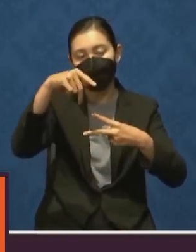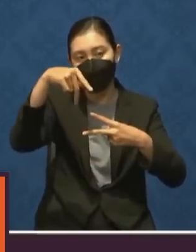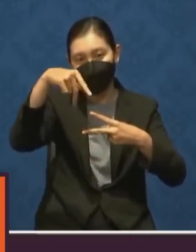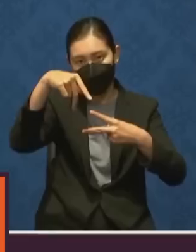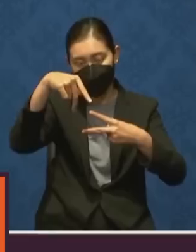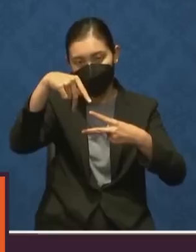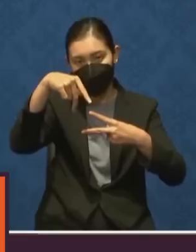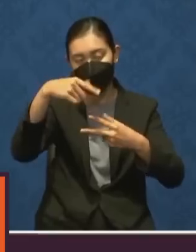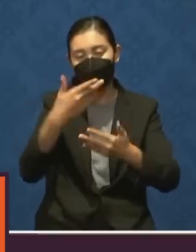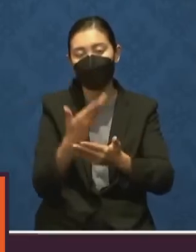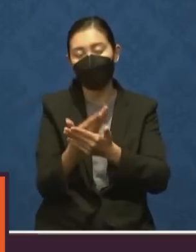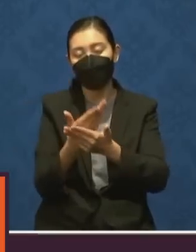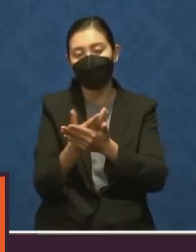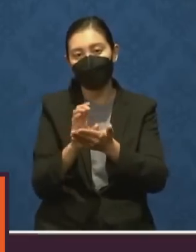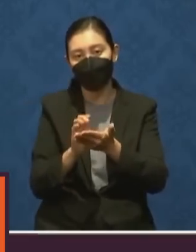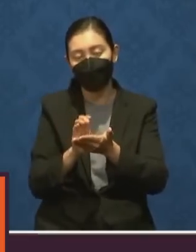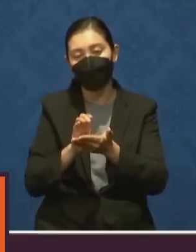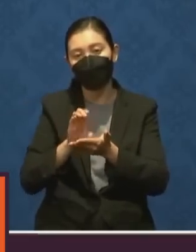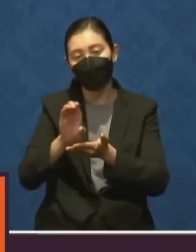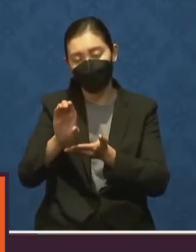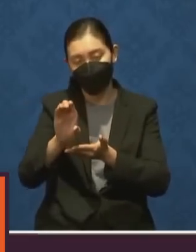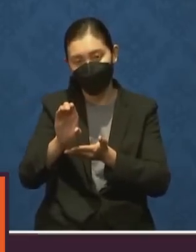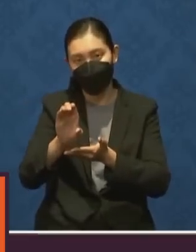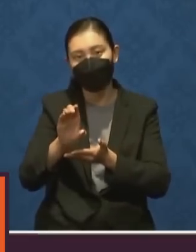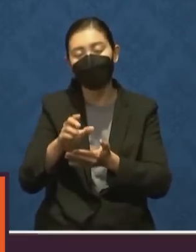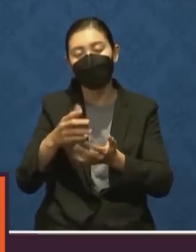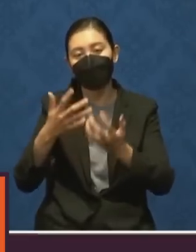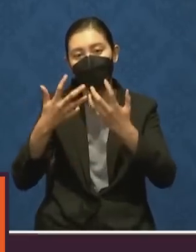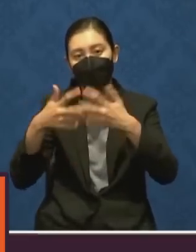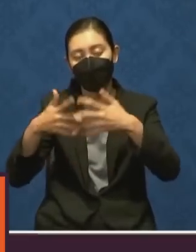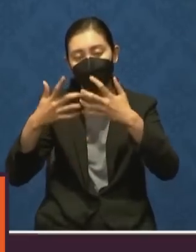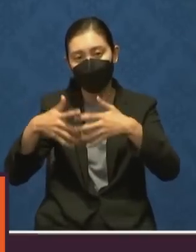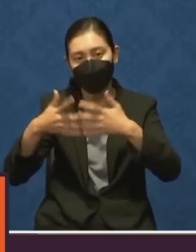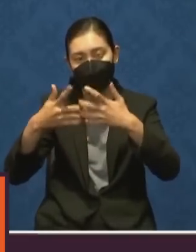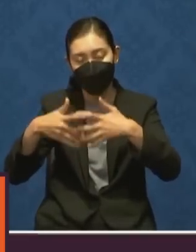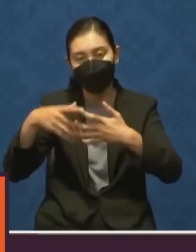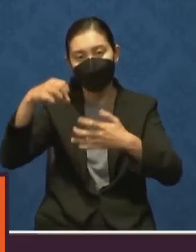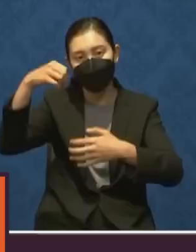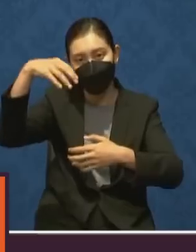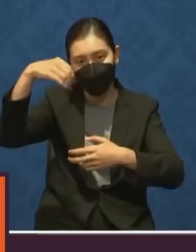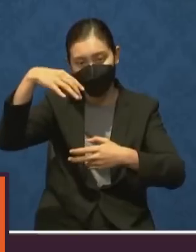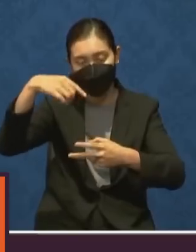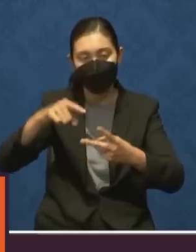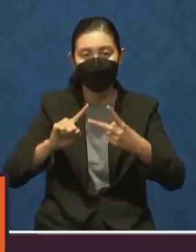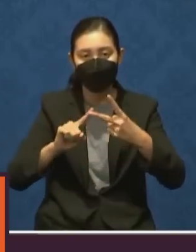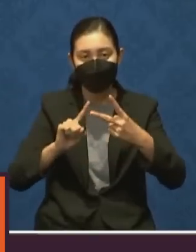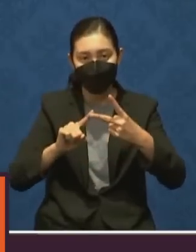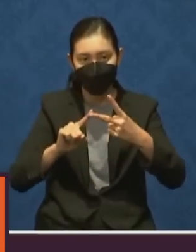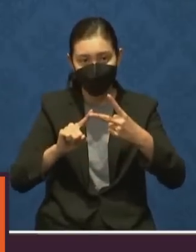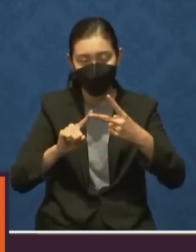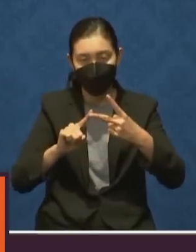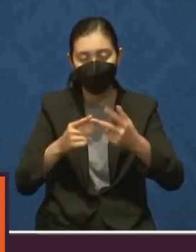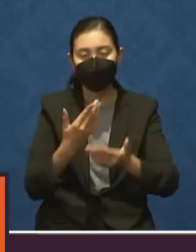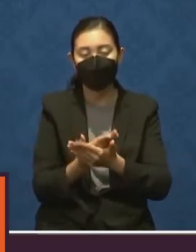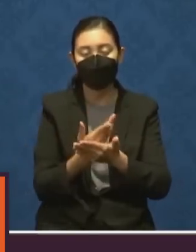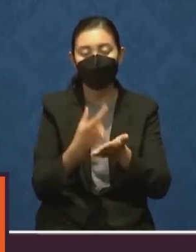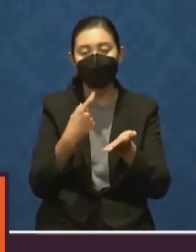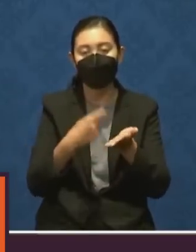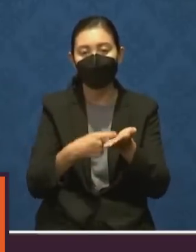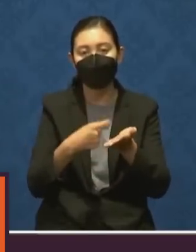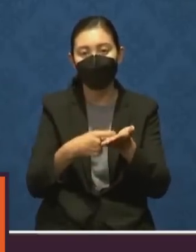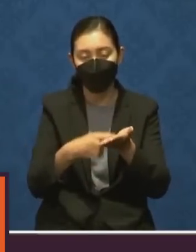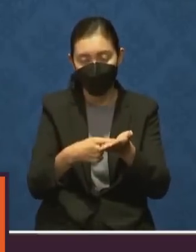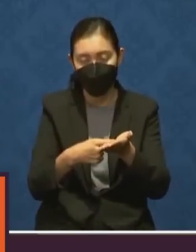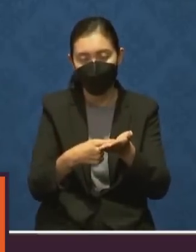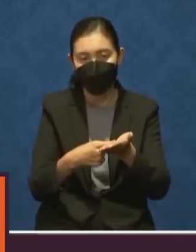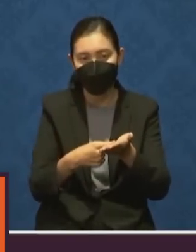ับเป็นตนทเชอเพิงทโไฟาเใช้ไปอีก humbled wasผมีกว่าigueกรักำไรรัสะ แลบวก็แ่ง